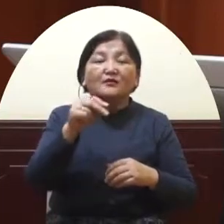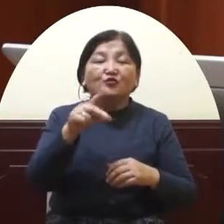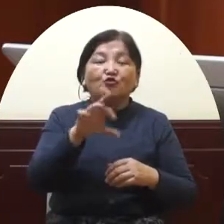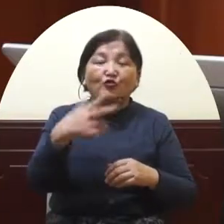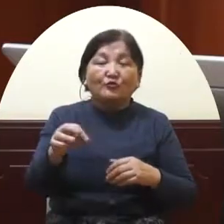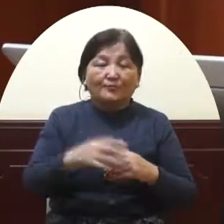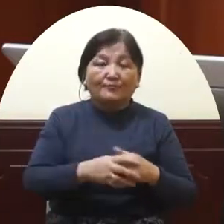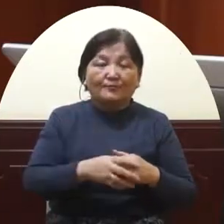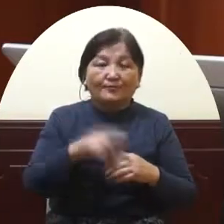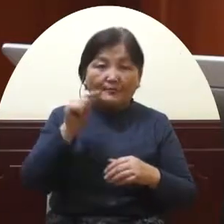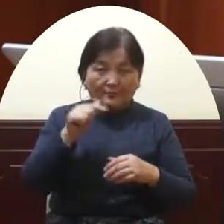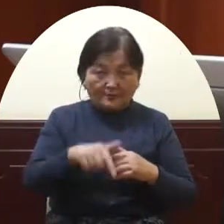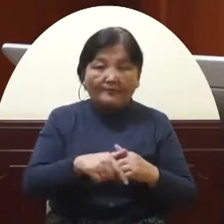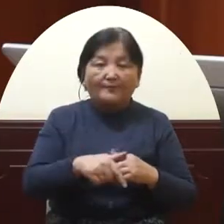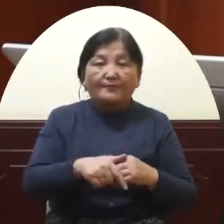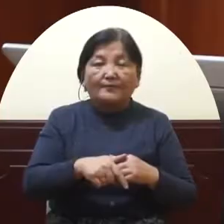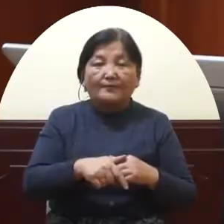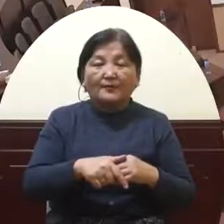хэвлэл мэдээллийн хэрэгслийн тоо.